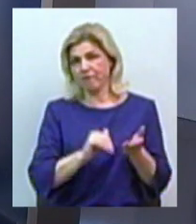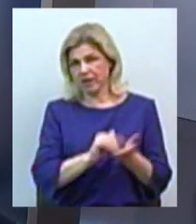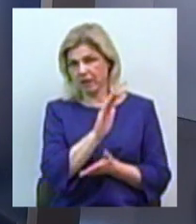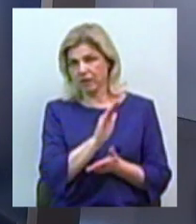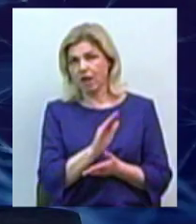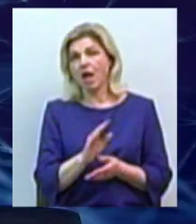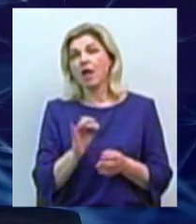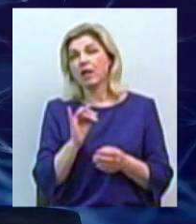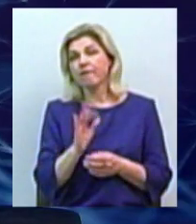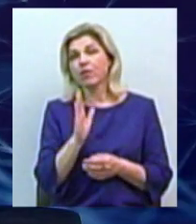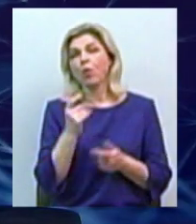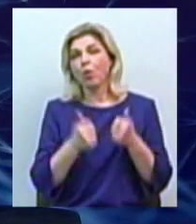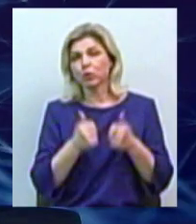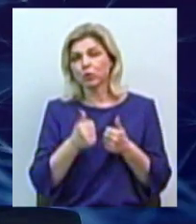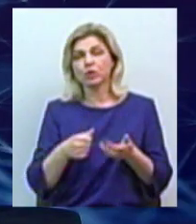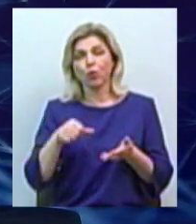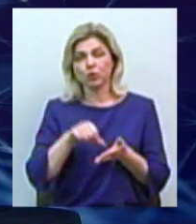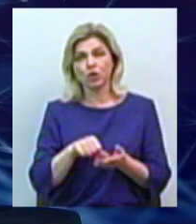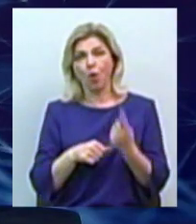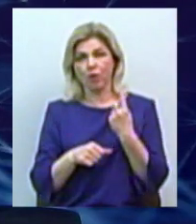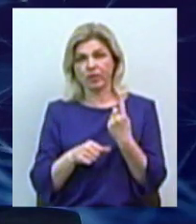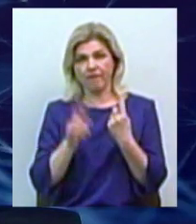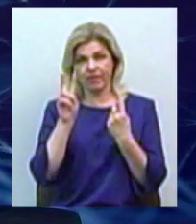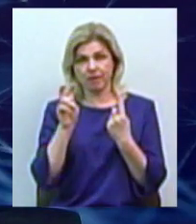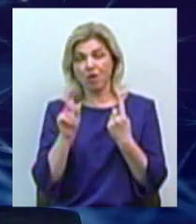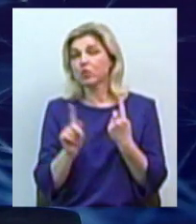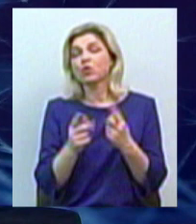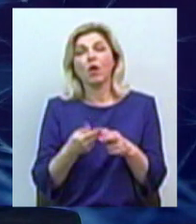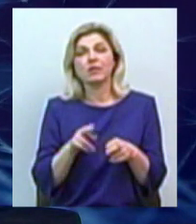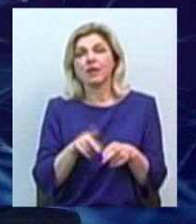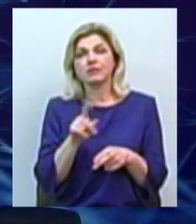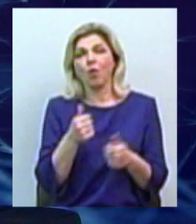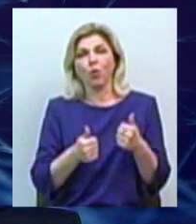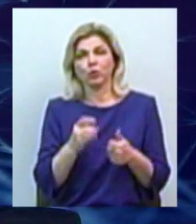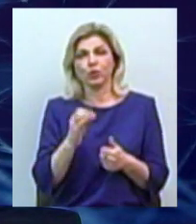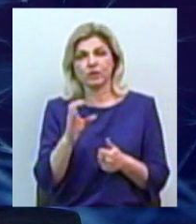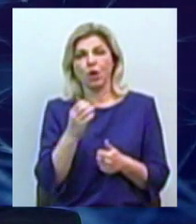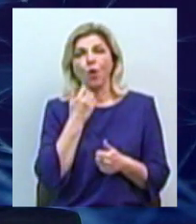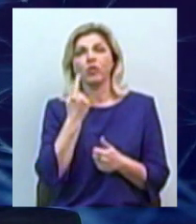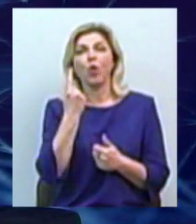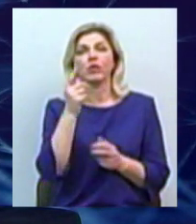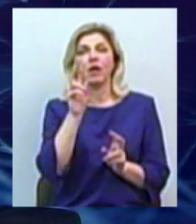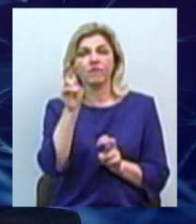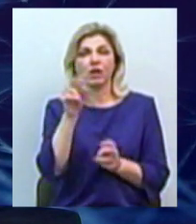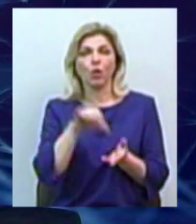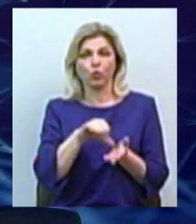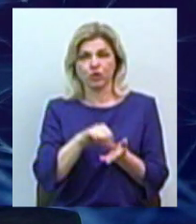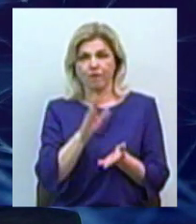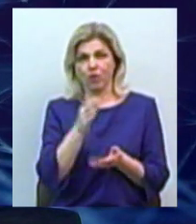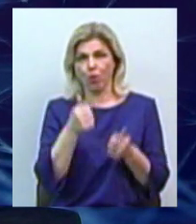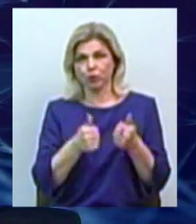у конкурсі прийматиме участь одна фірма. А що ж це за конкурс, скажіть мені, коли одна компанія бере участь в конкурсі? Крім